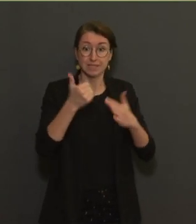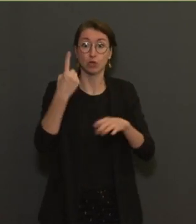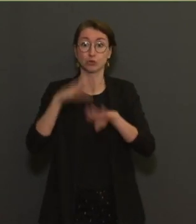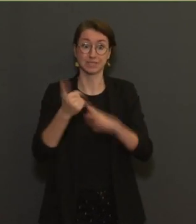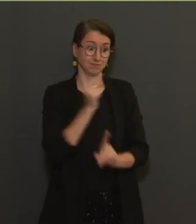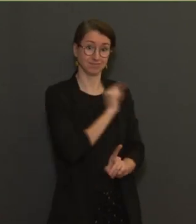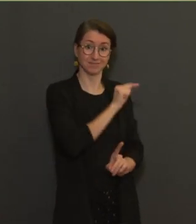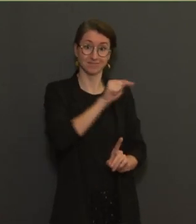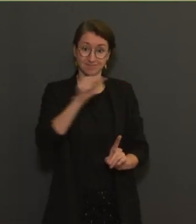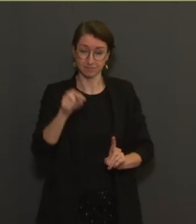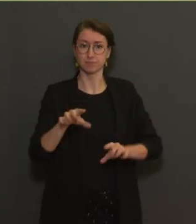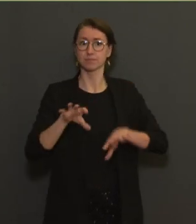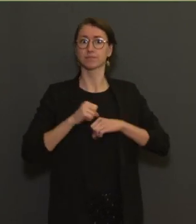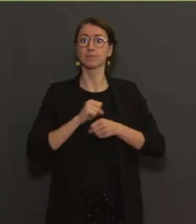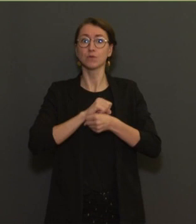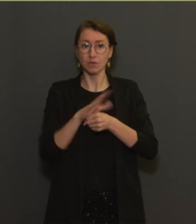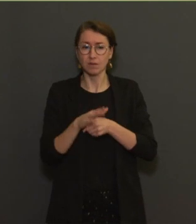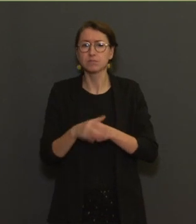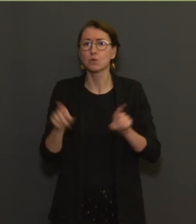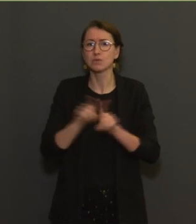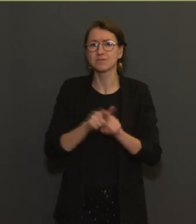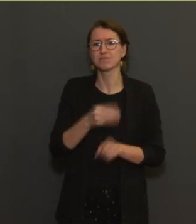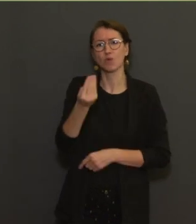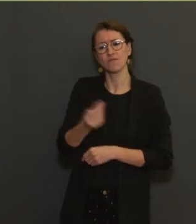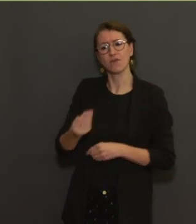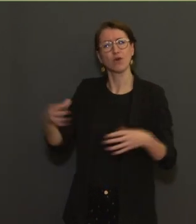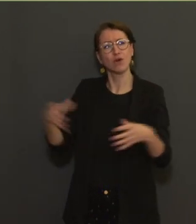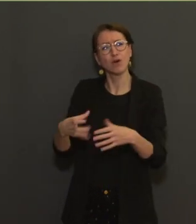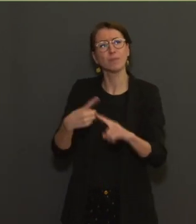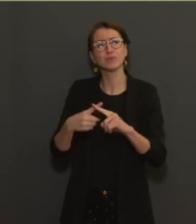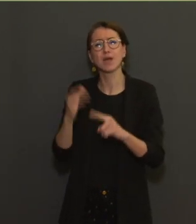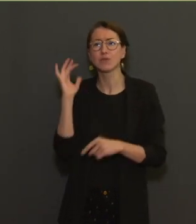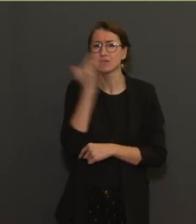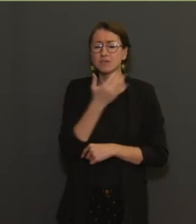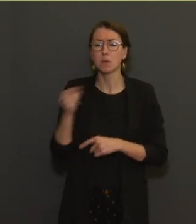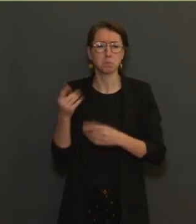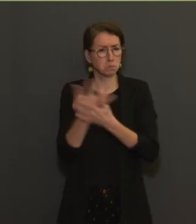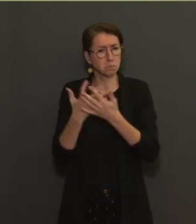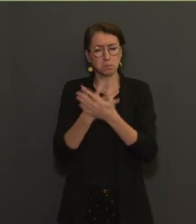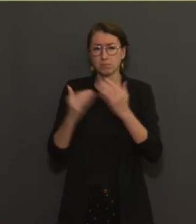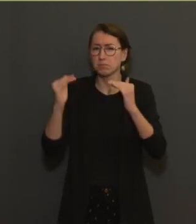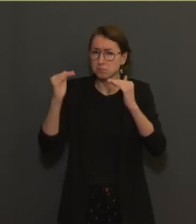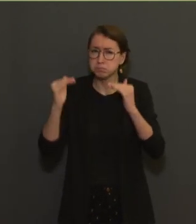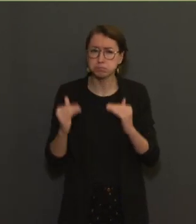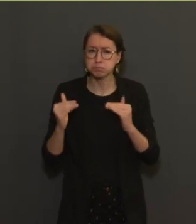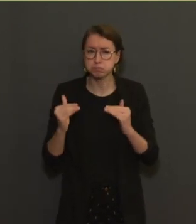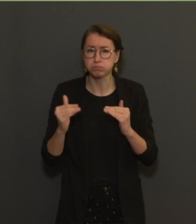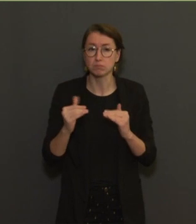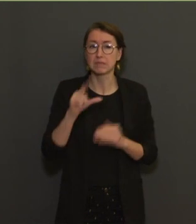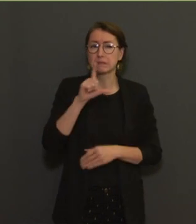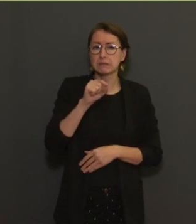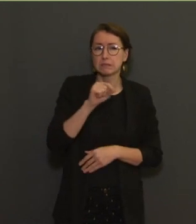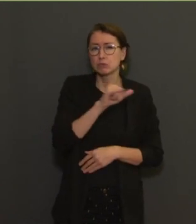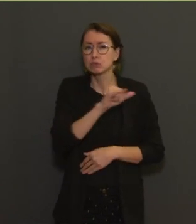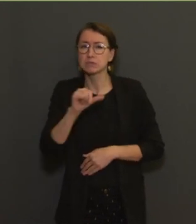de cas et on a une stabilisation chez les gens qui sont dans la petite vingtaine. Par contre, et on l'a déjà dit à